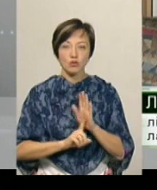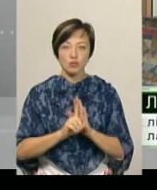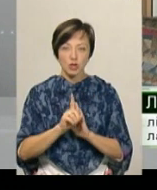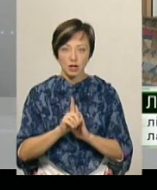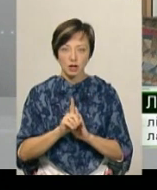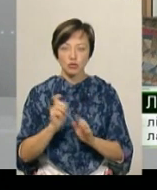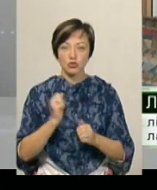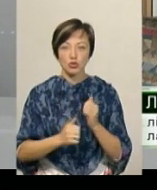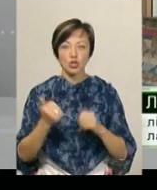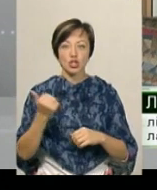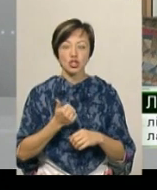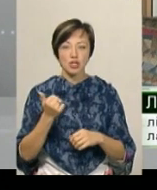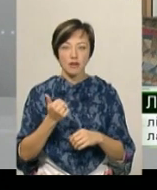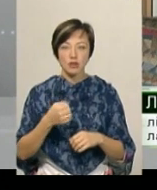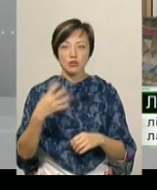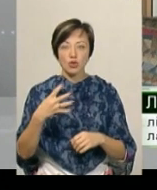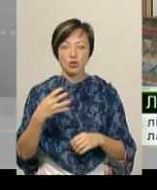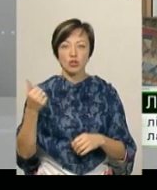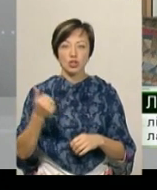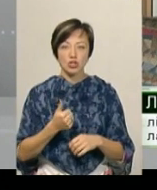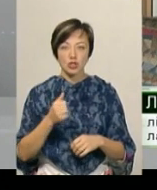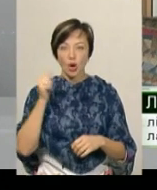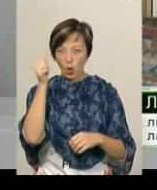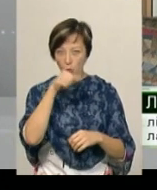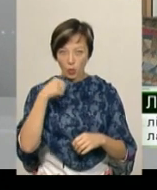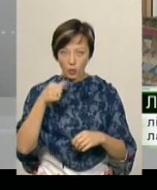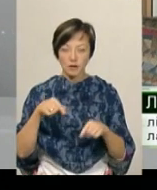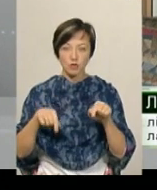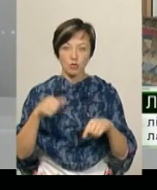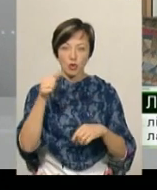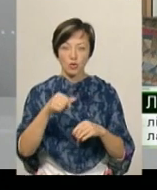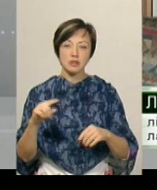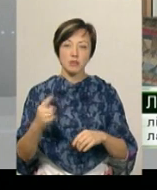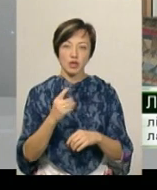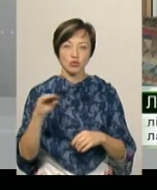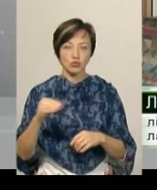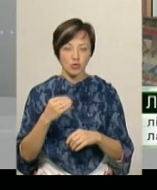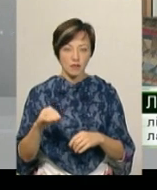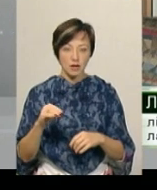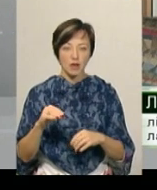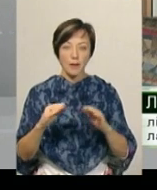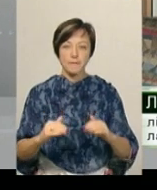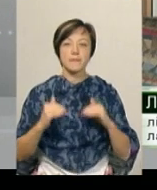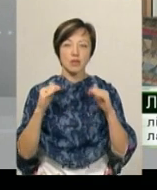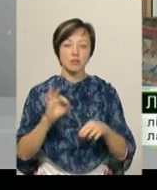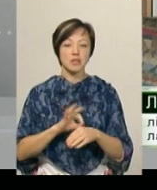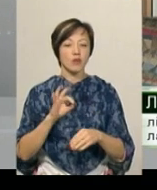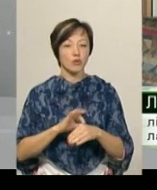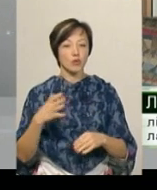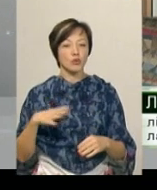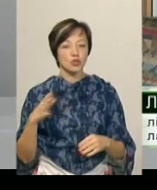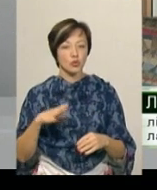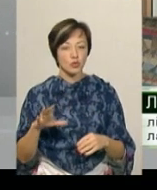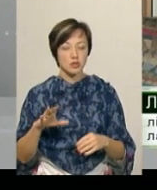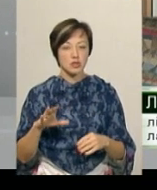розпочинається щотижневе 40-го тижня року, нас в цьому році з 1 жовтня. Підйом захворюваності